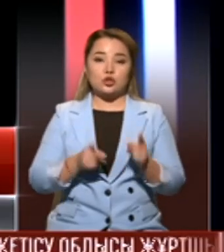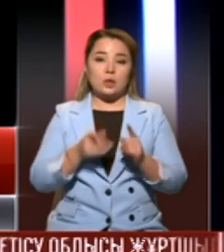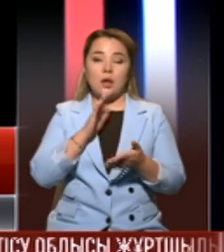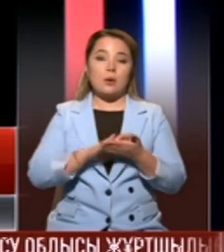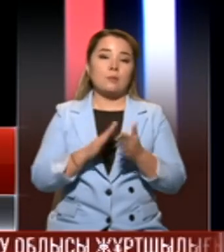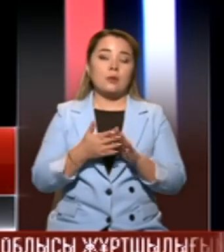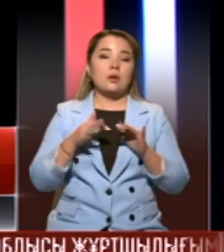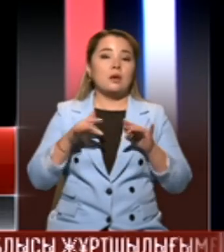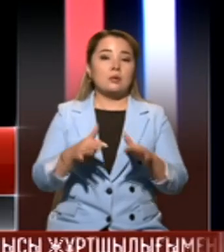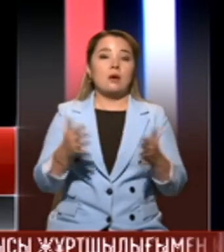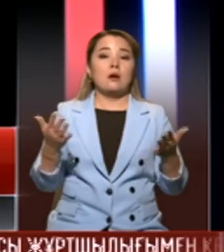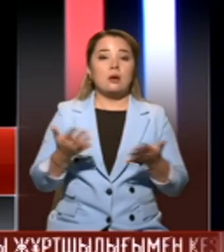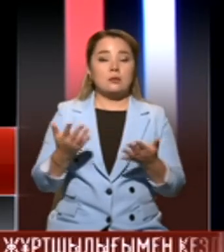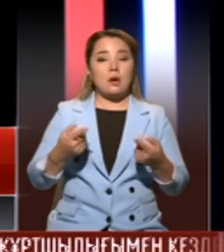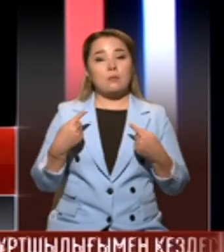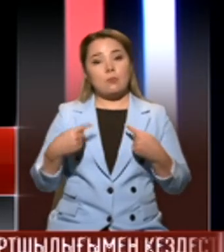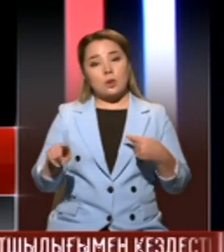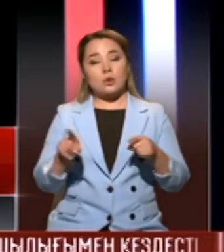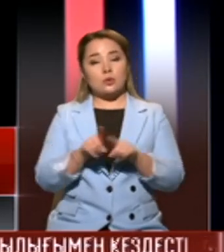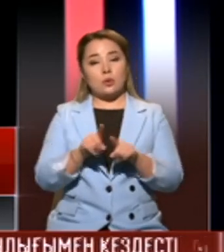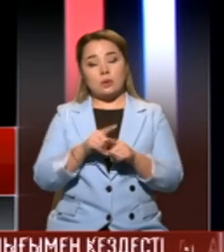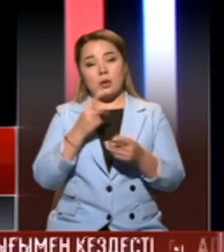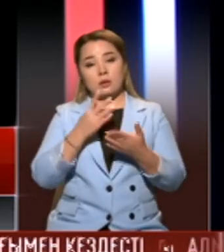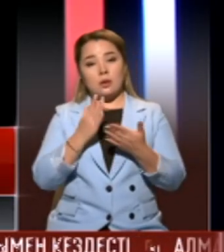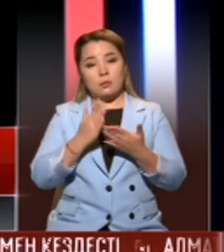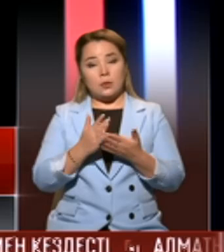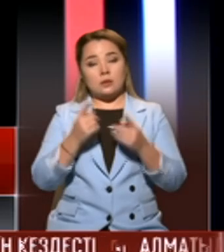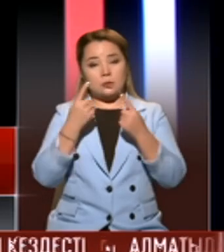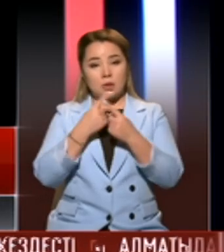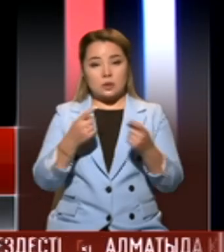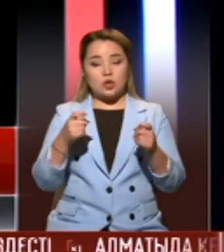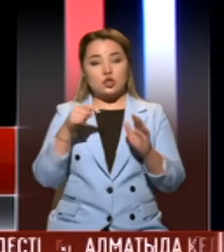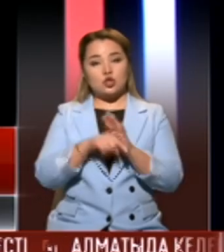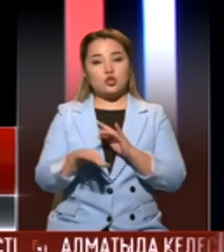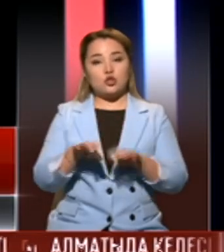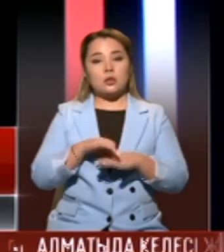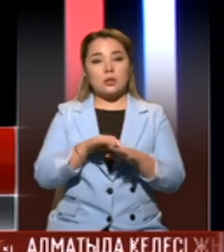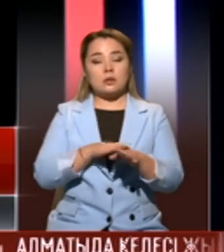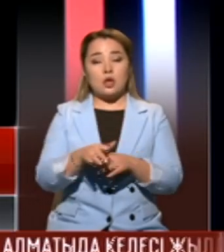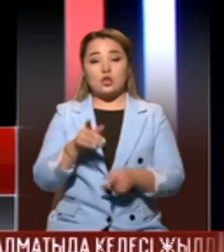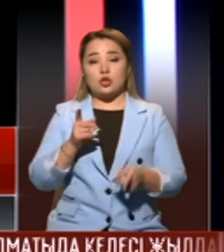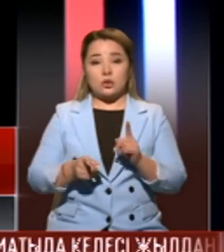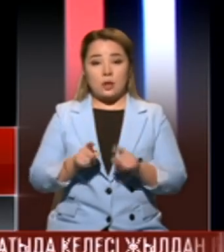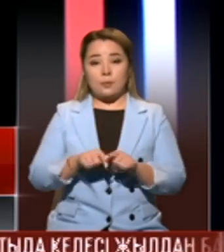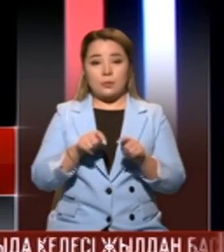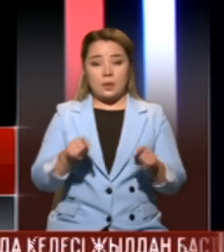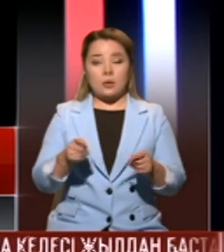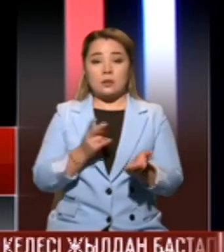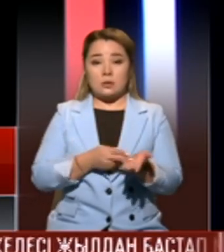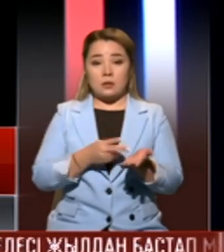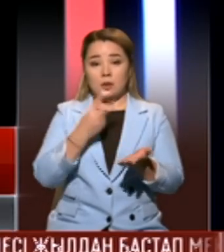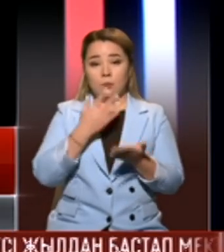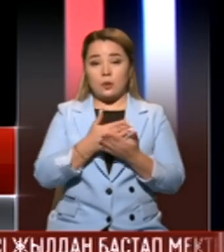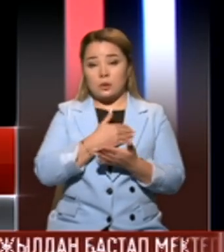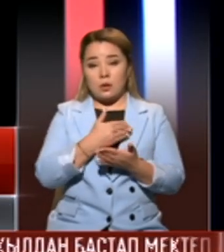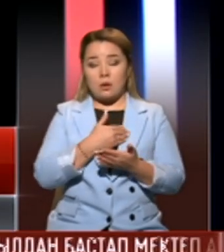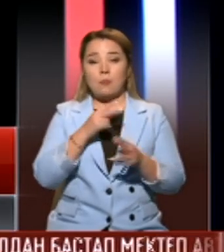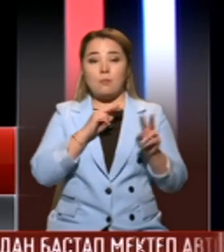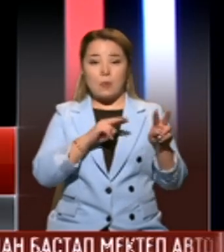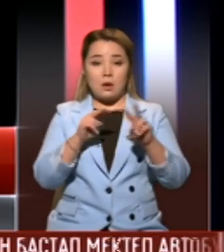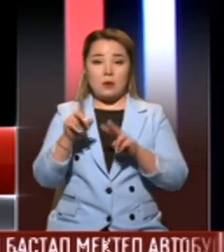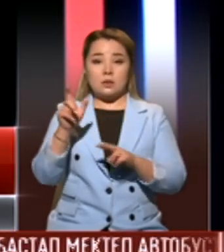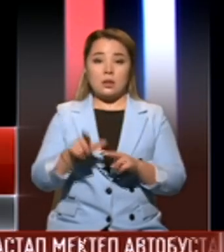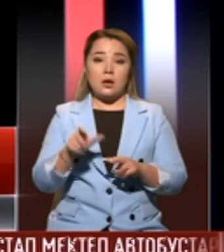қалай? Басқа да басымдықтар берілуі керек пе іс жүзінде? Шын мәніне келген кезде енді жаңағы қандай ғой